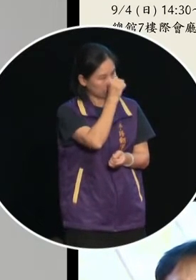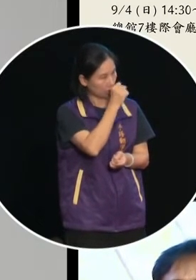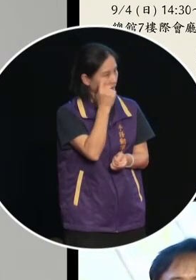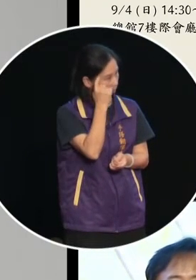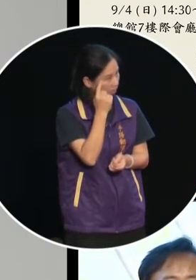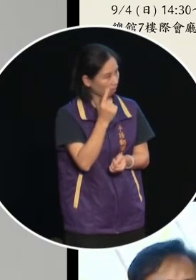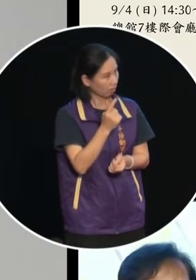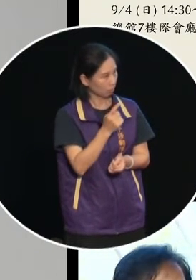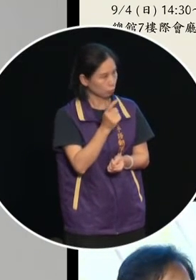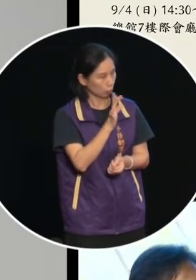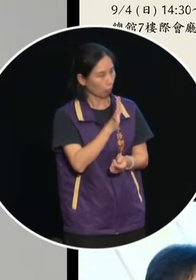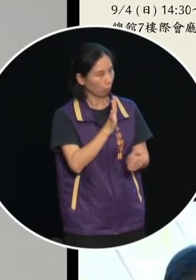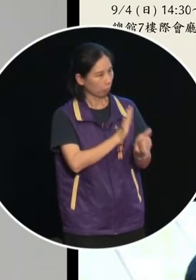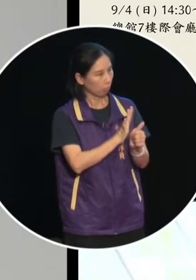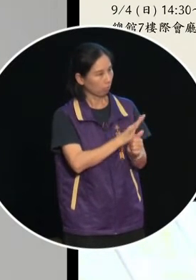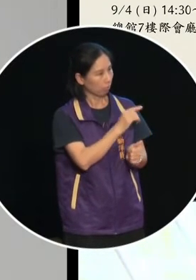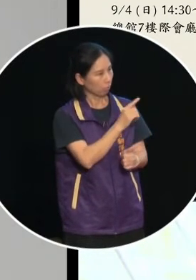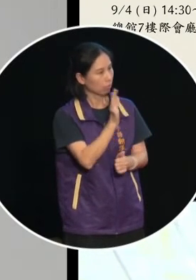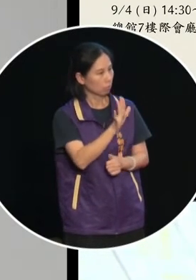系。